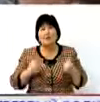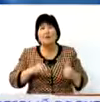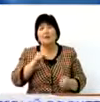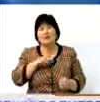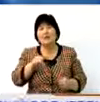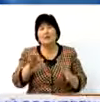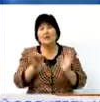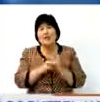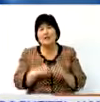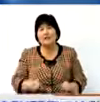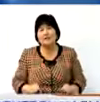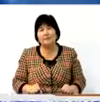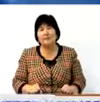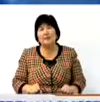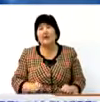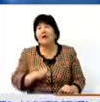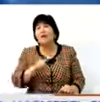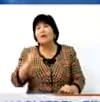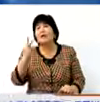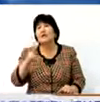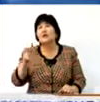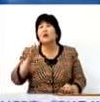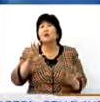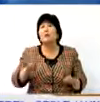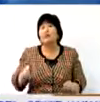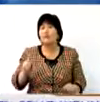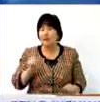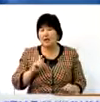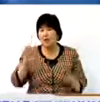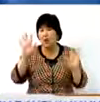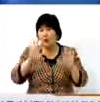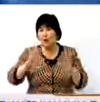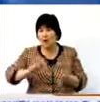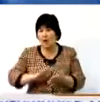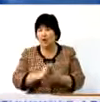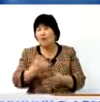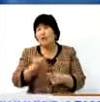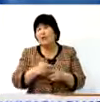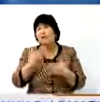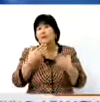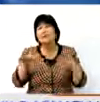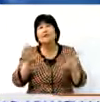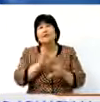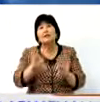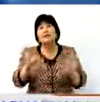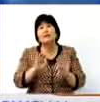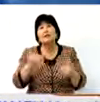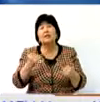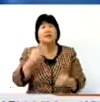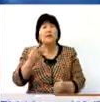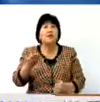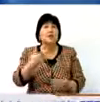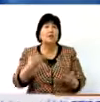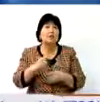цель. В период с 3 ноября местами ожидаются туман, гололед. Это было последнее сообщение выпуска. Смотрите